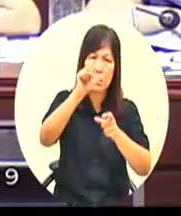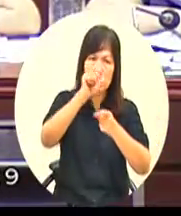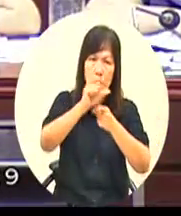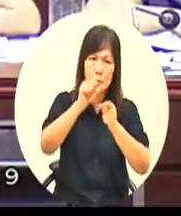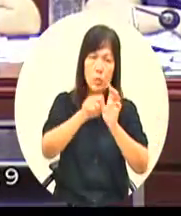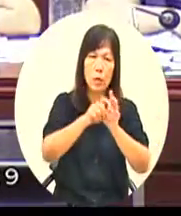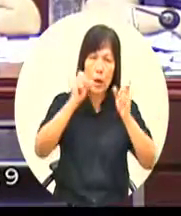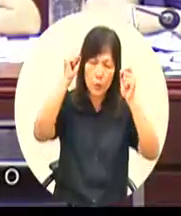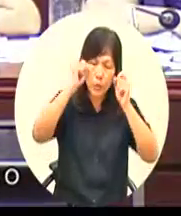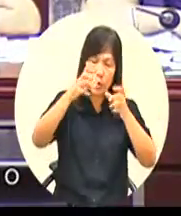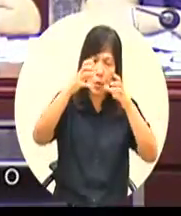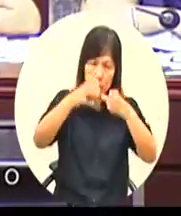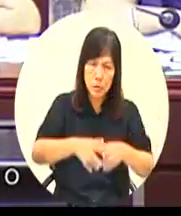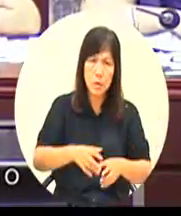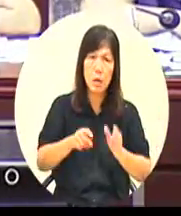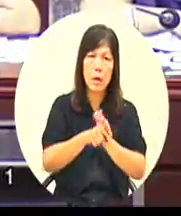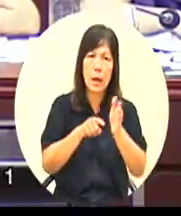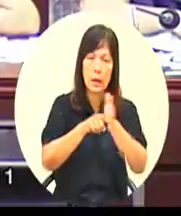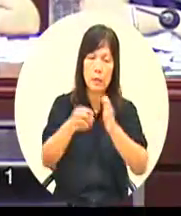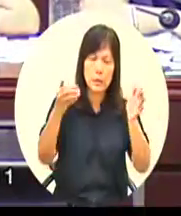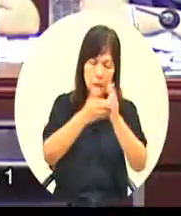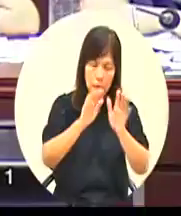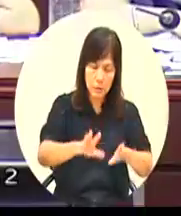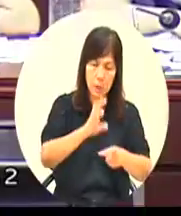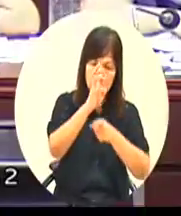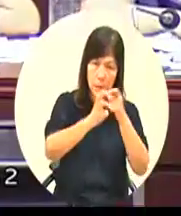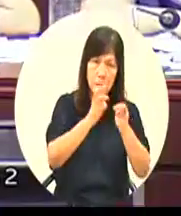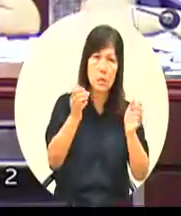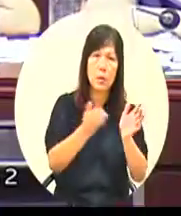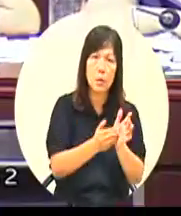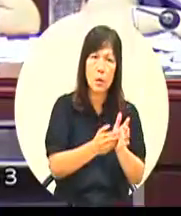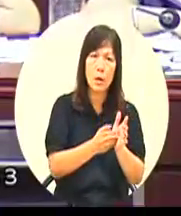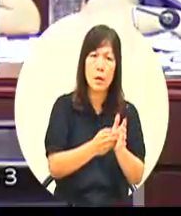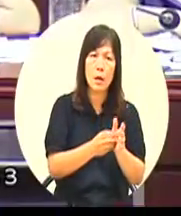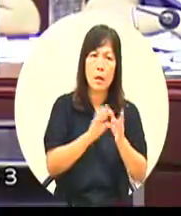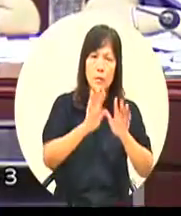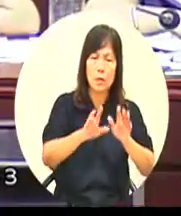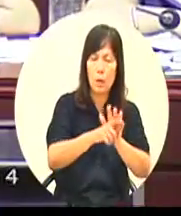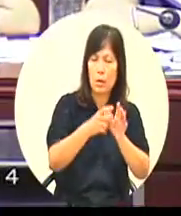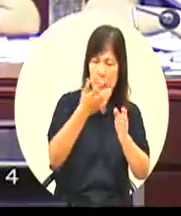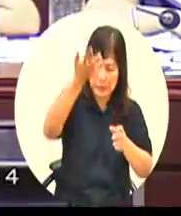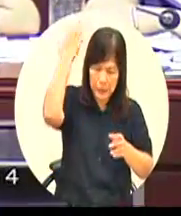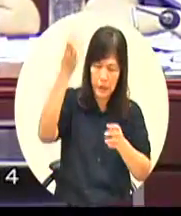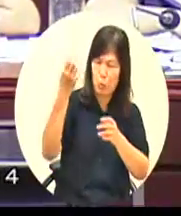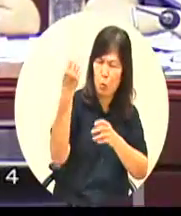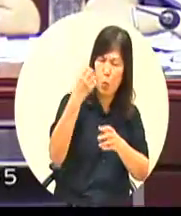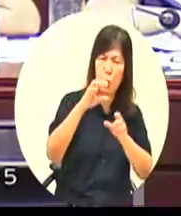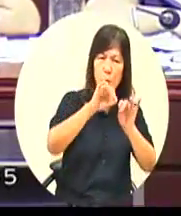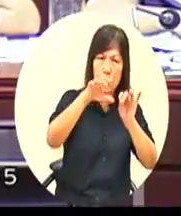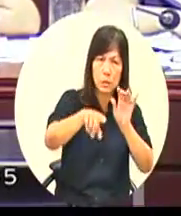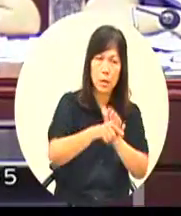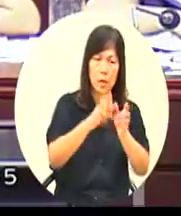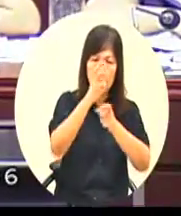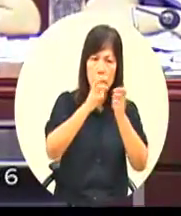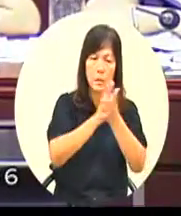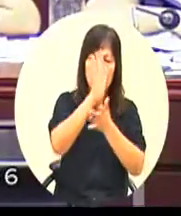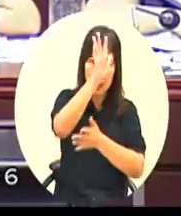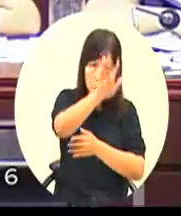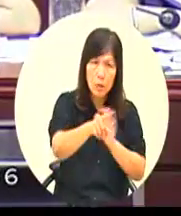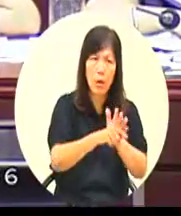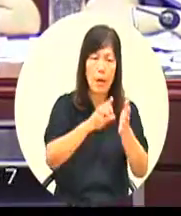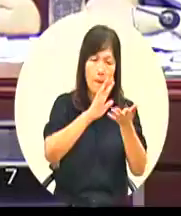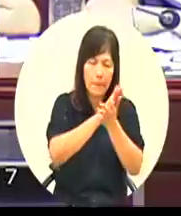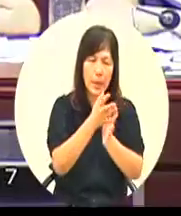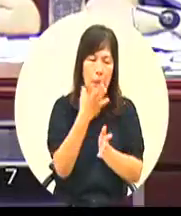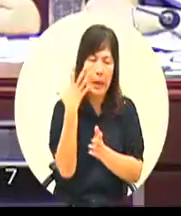的时候新建，到现在已经30年了。当时是非常现代化的一个场地，过去30年过去以后都老